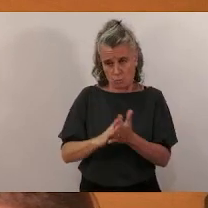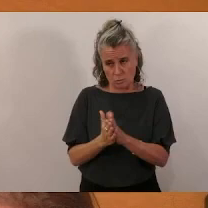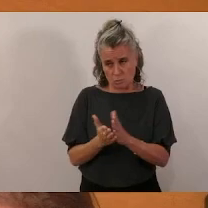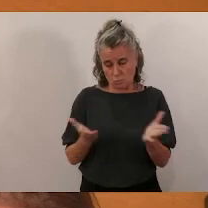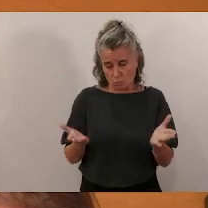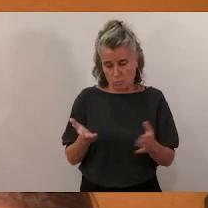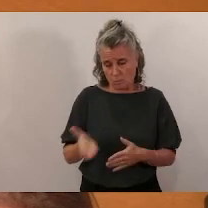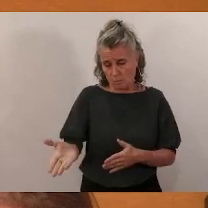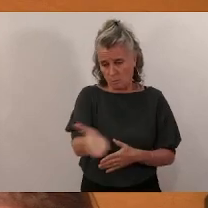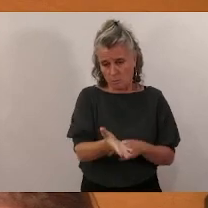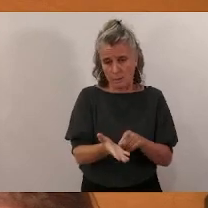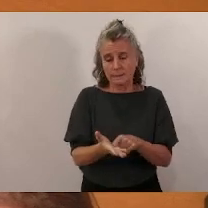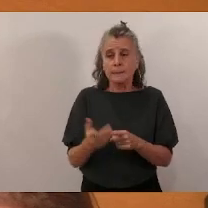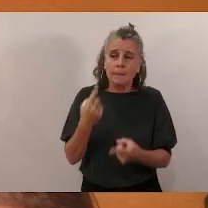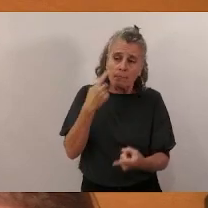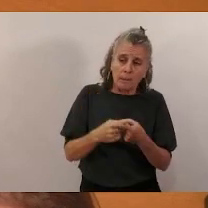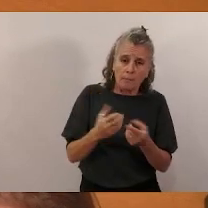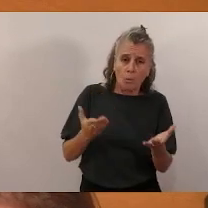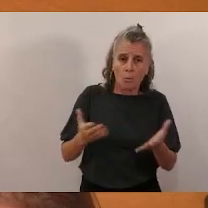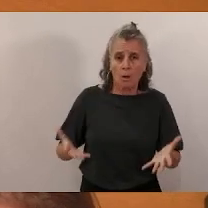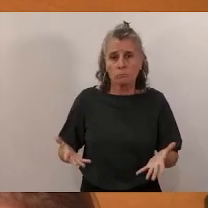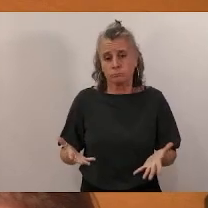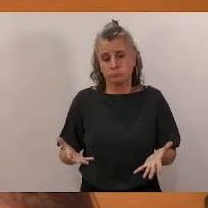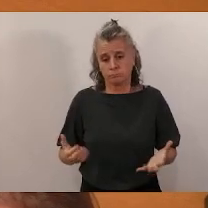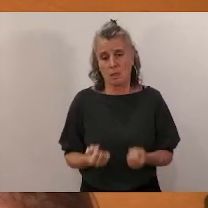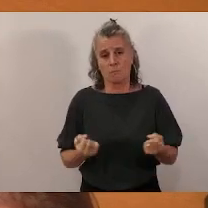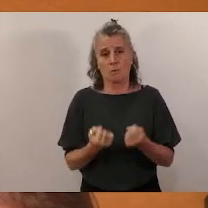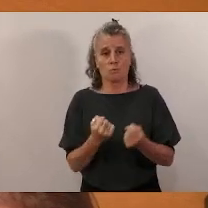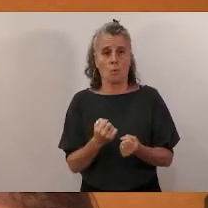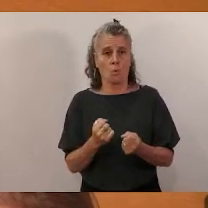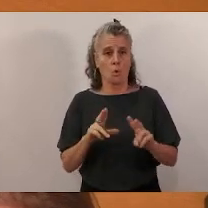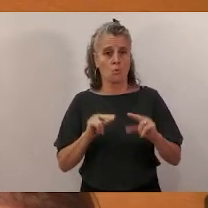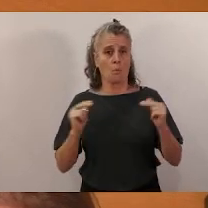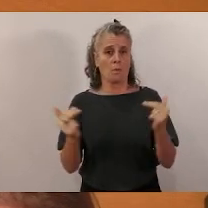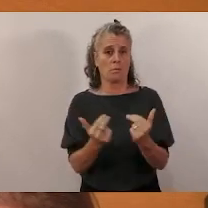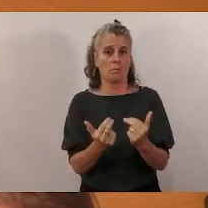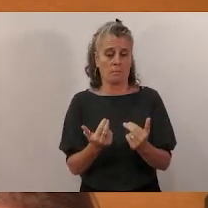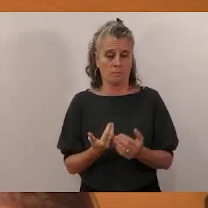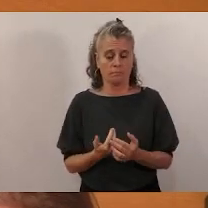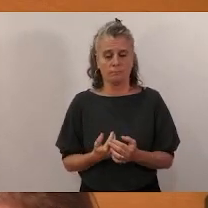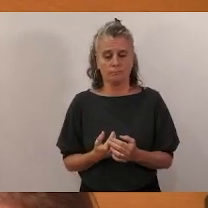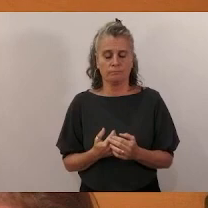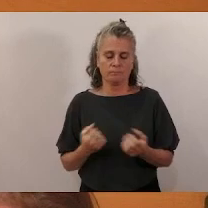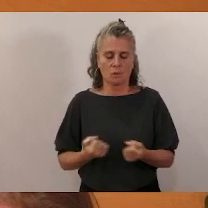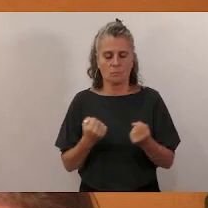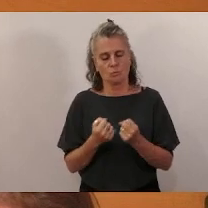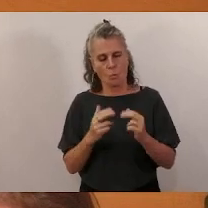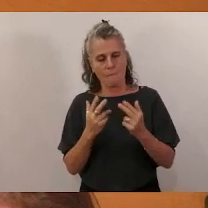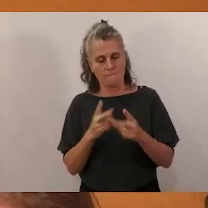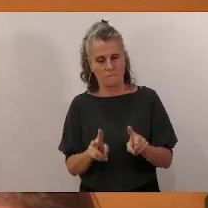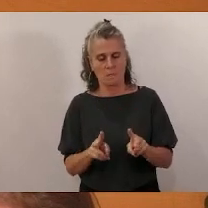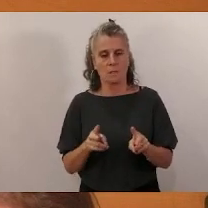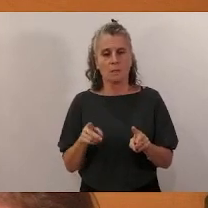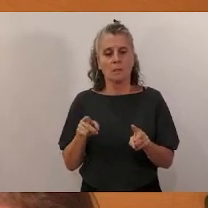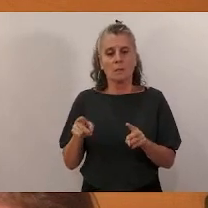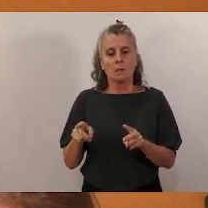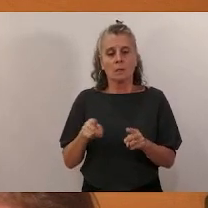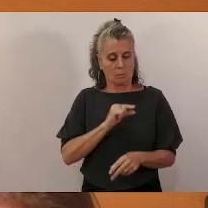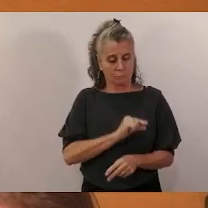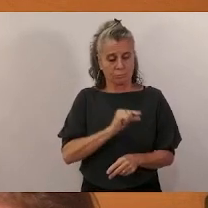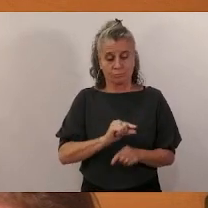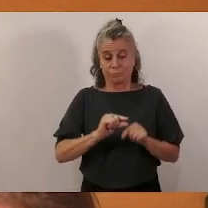sont les associations d'animation urbaine. C'est une deuxième répartition 2023. C'est des associations qui interviennent sur les